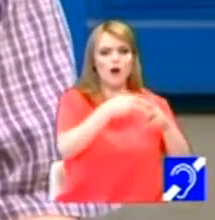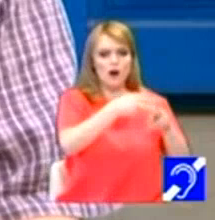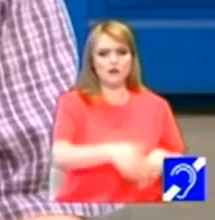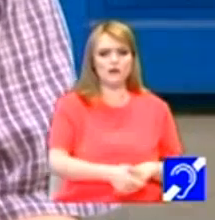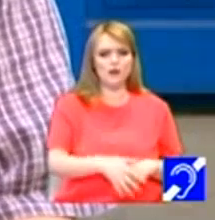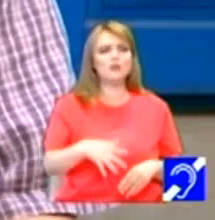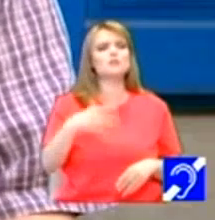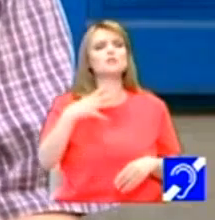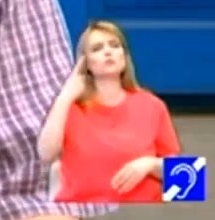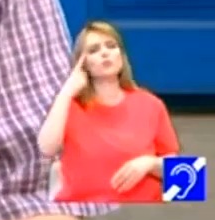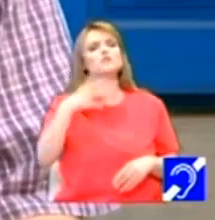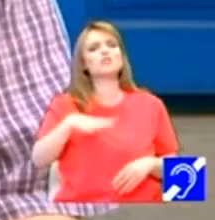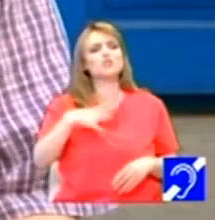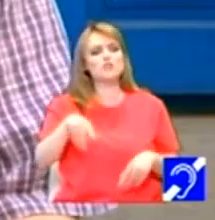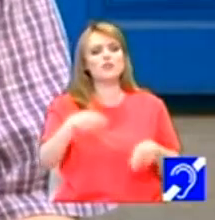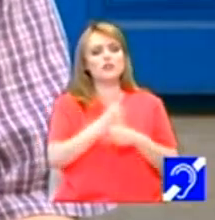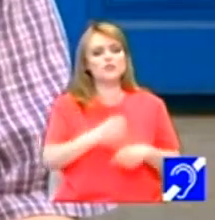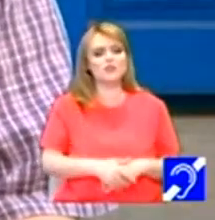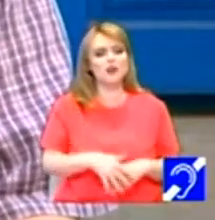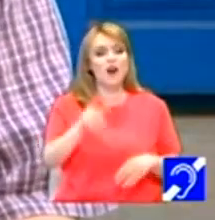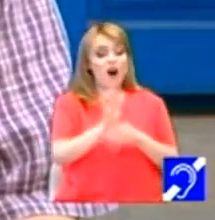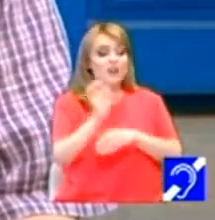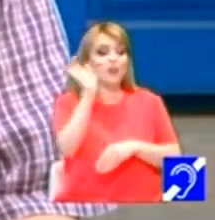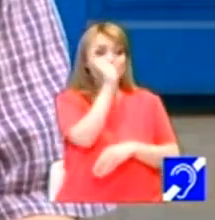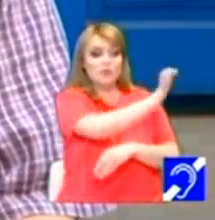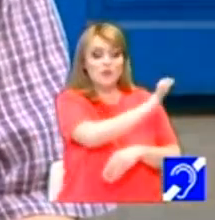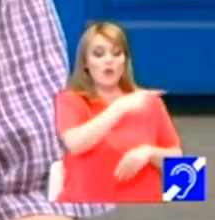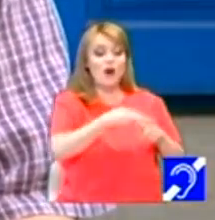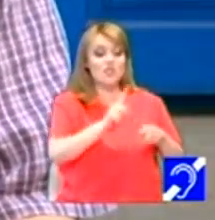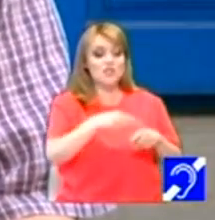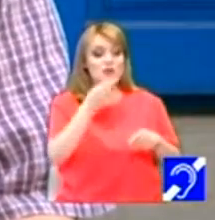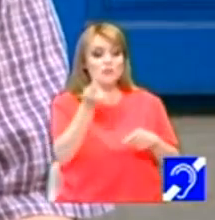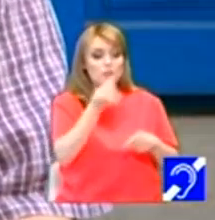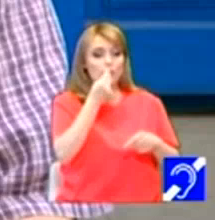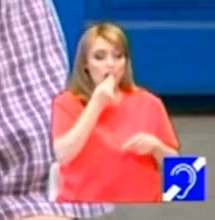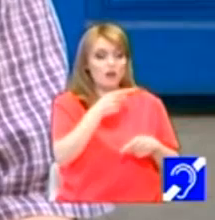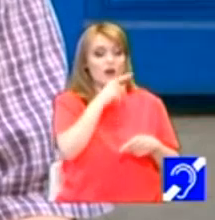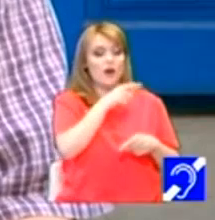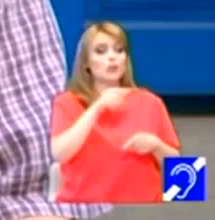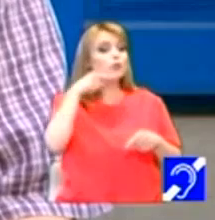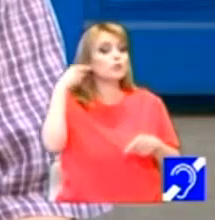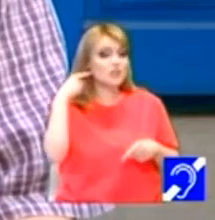Ca să iei, să ducă rosă, dar aici poate, trebuie să moară toți, să nu mai iei nici zare de Moldovan.